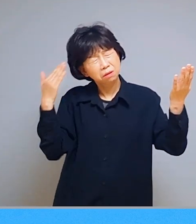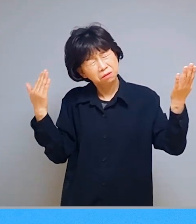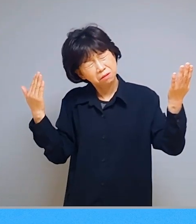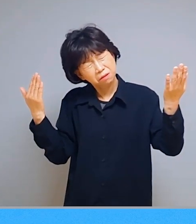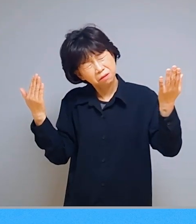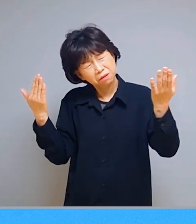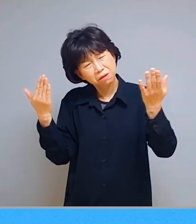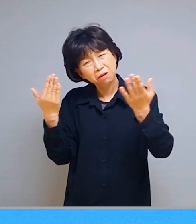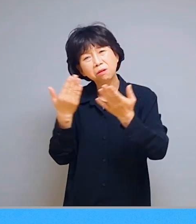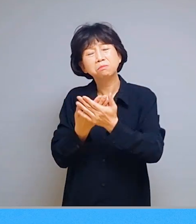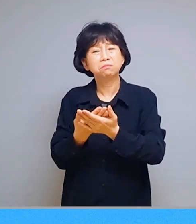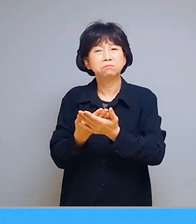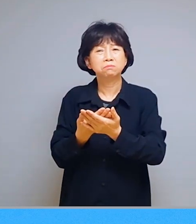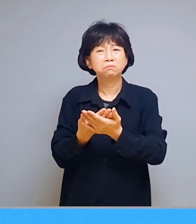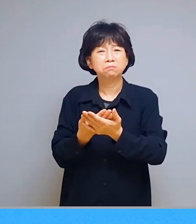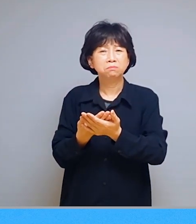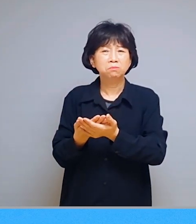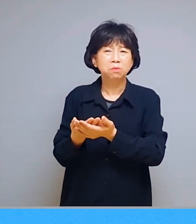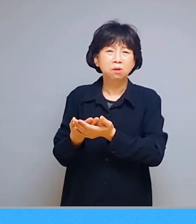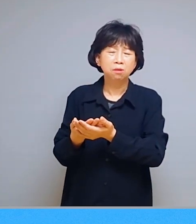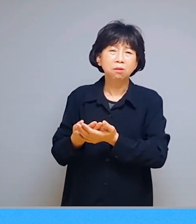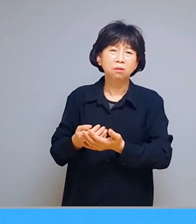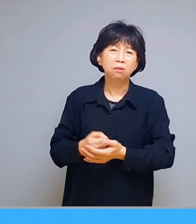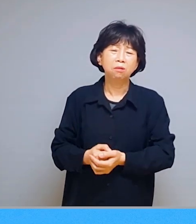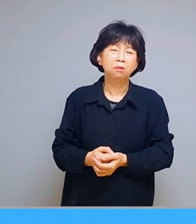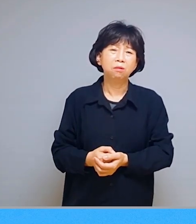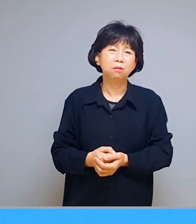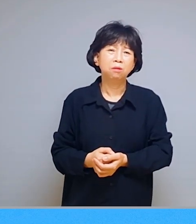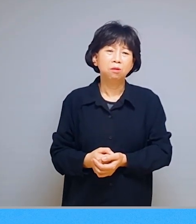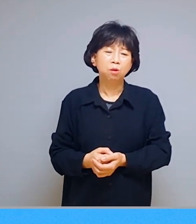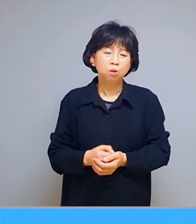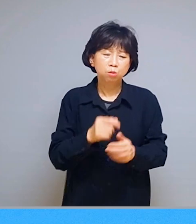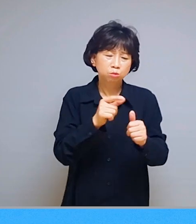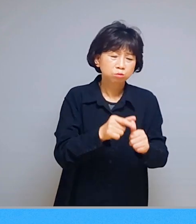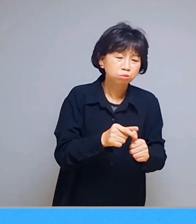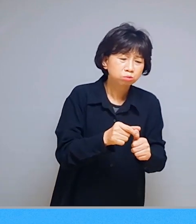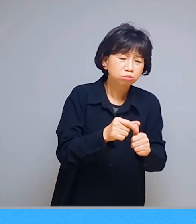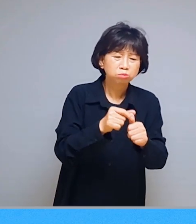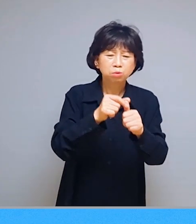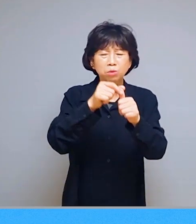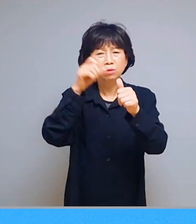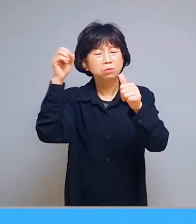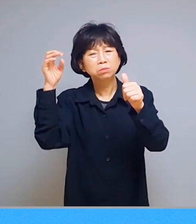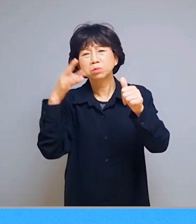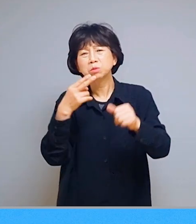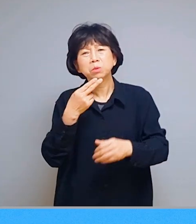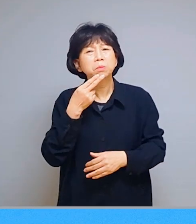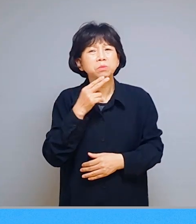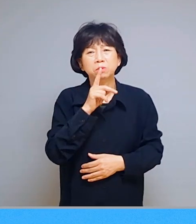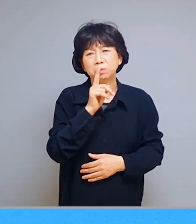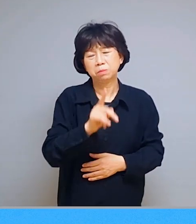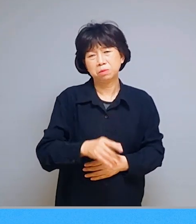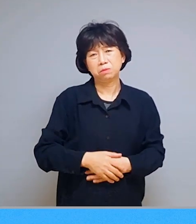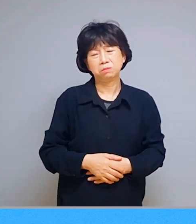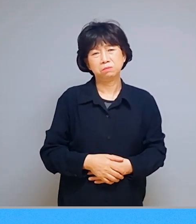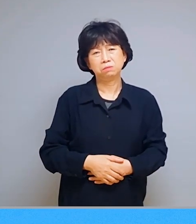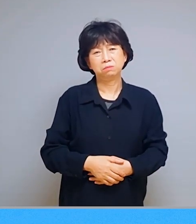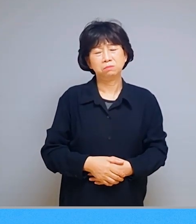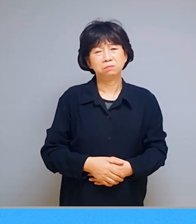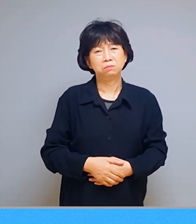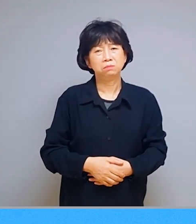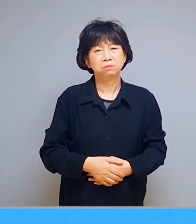얼마나 무서웠을까요? 20절에 그렇게 이야기했죠. 구원의 여망마저 없어졌다라고 말합니다.